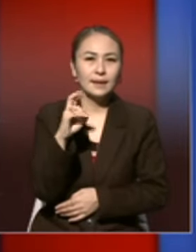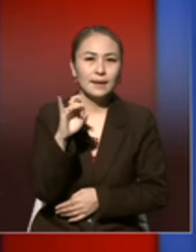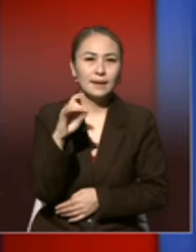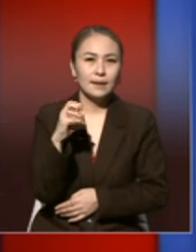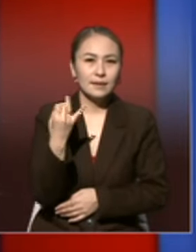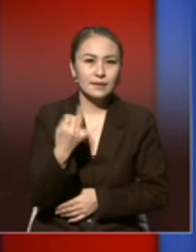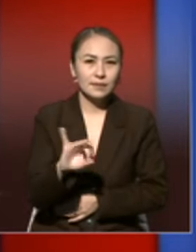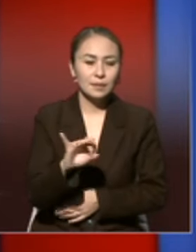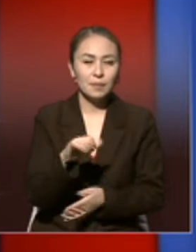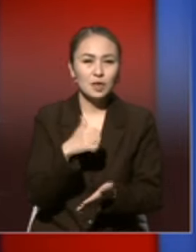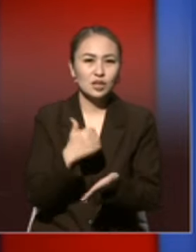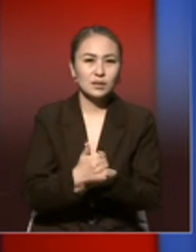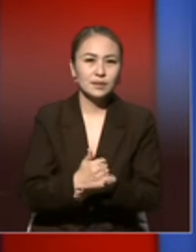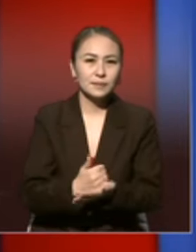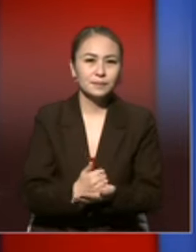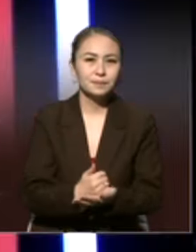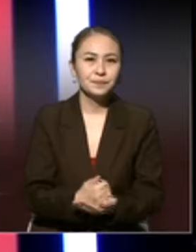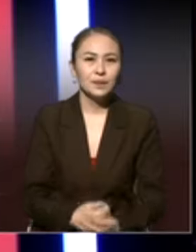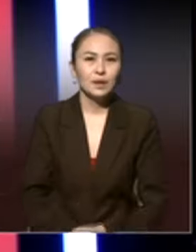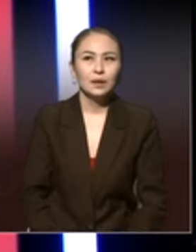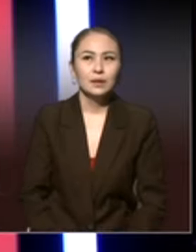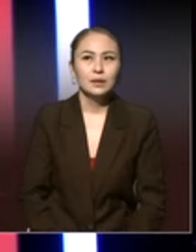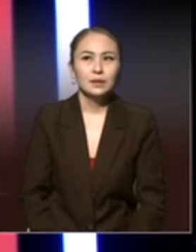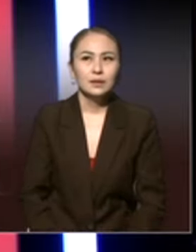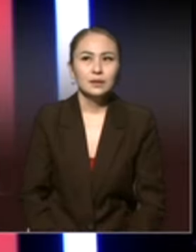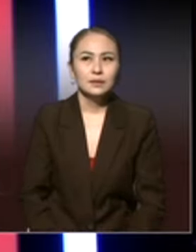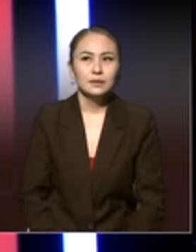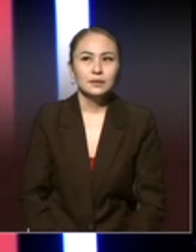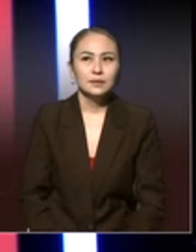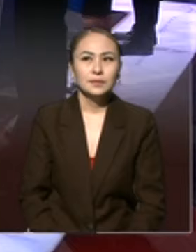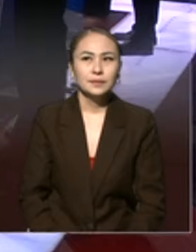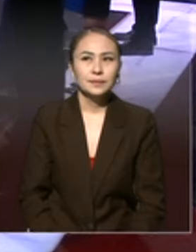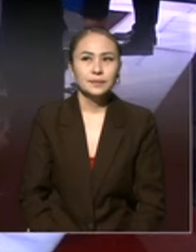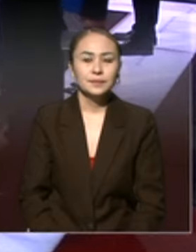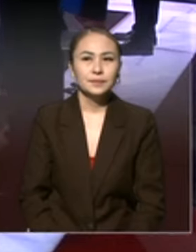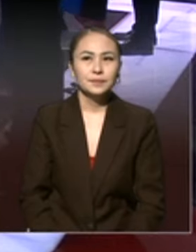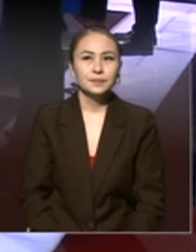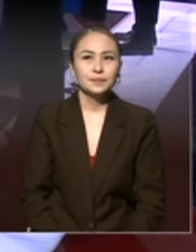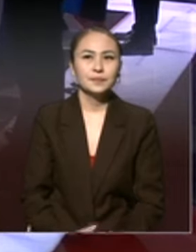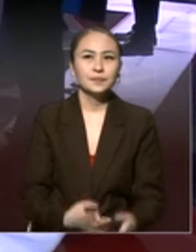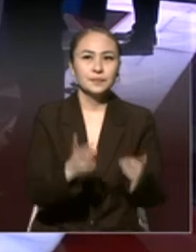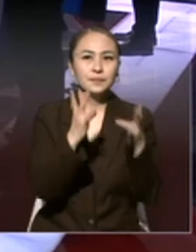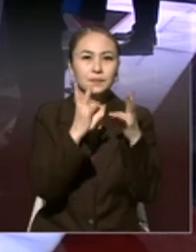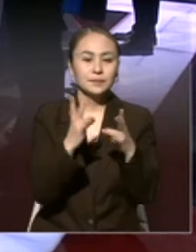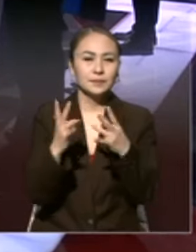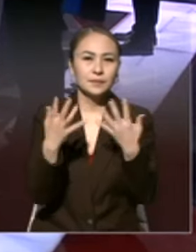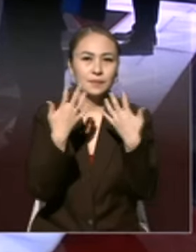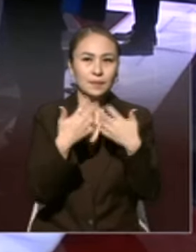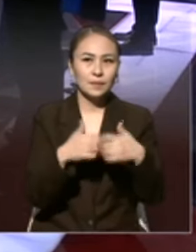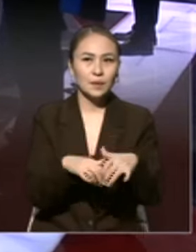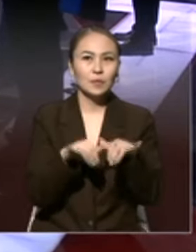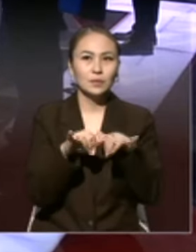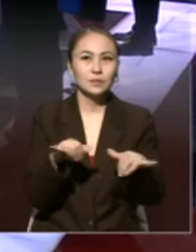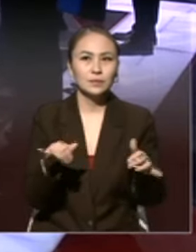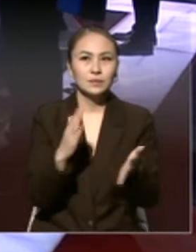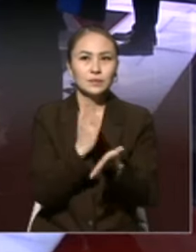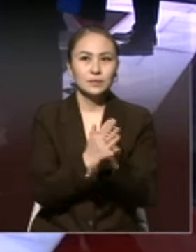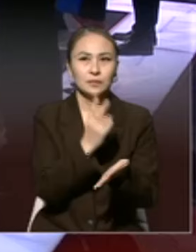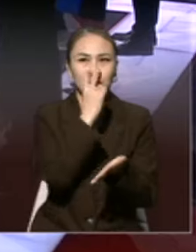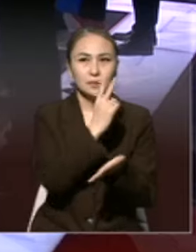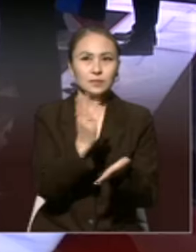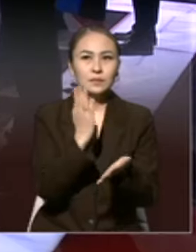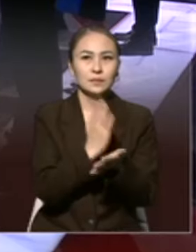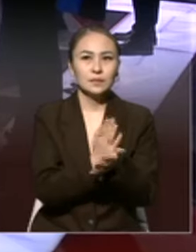орталық аппаратының басшысы. Кеш жарық. Енді зардап шеккендердің саны өсіп жатқанын көріп